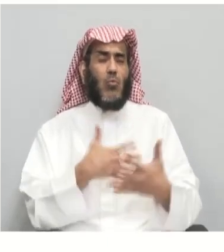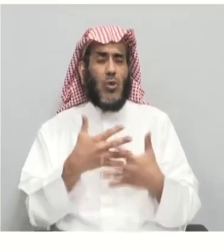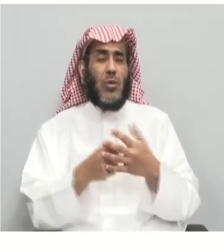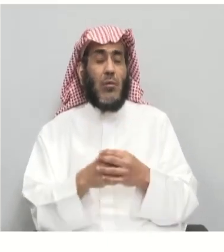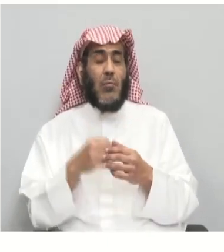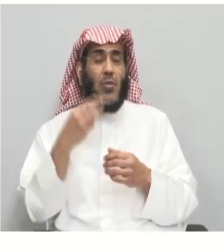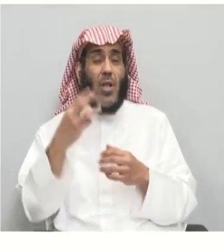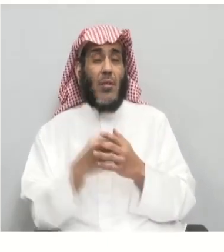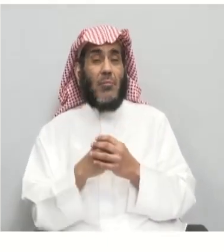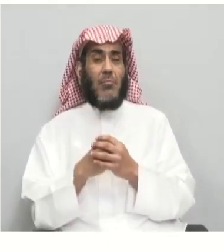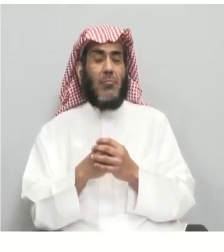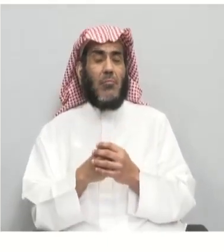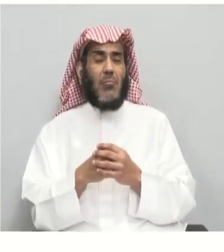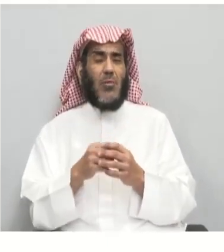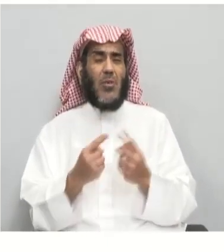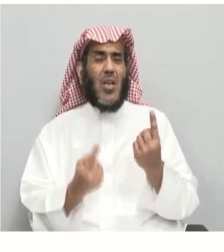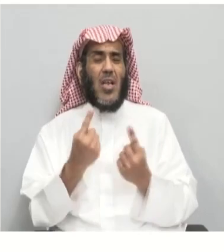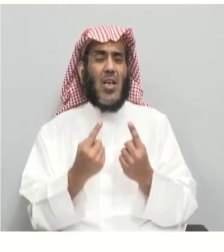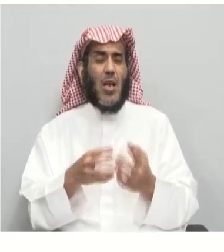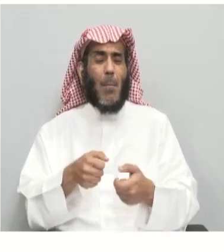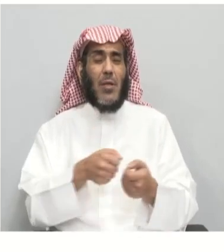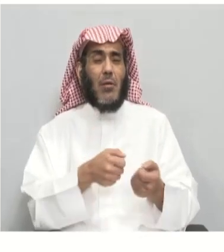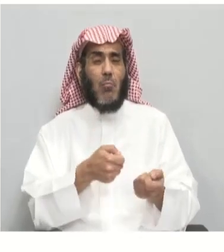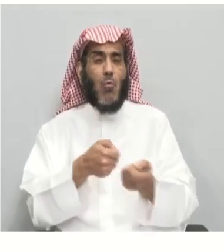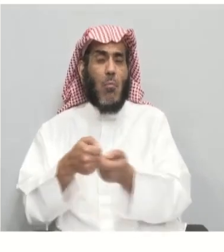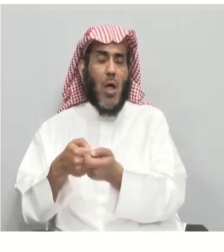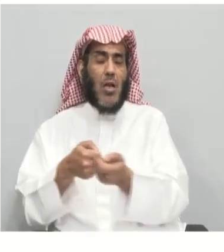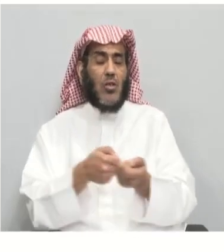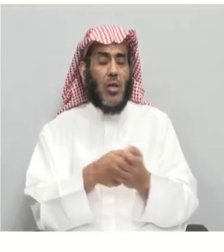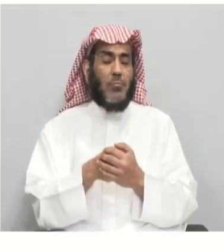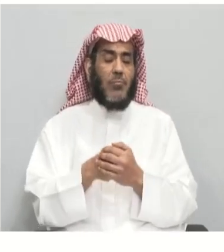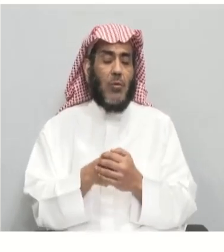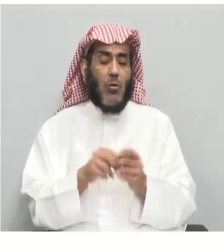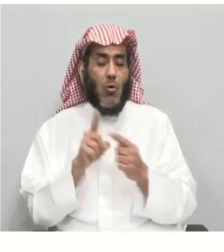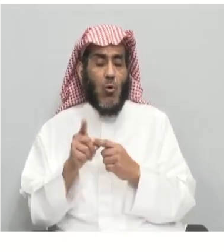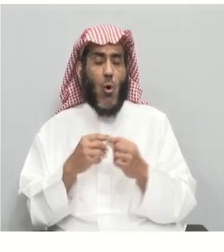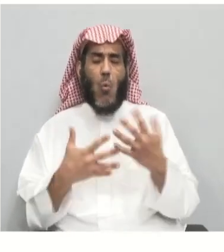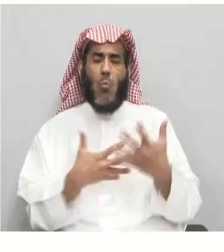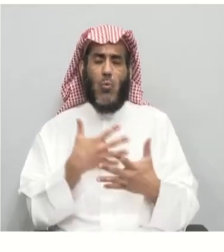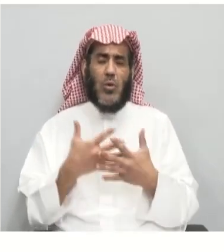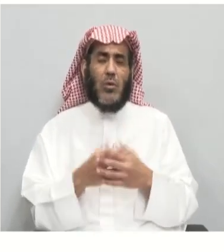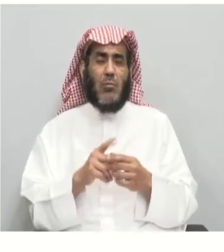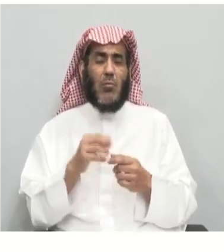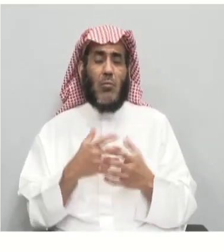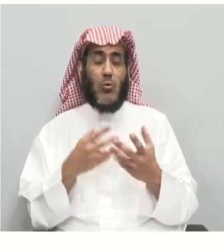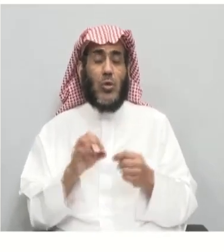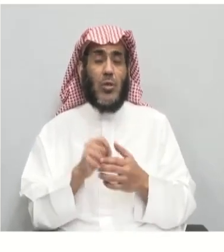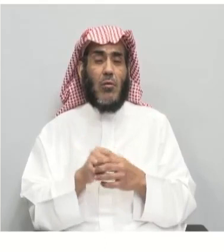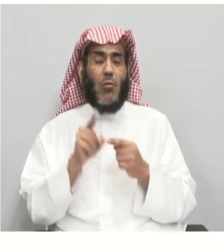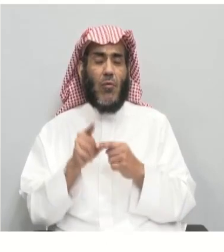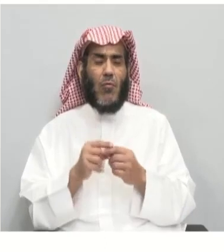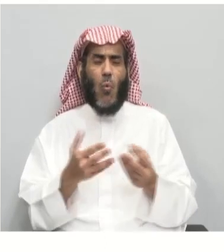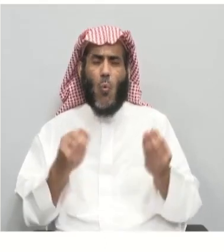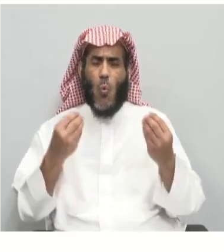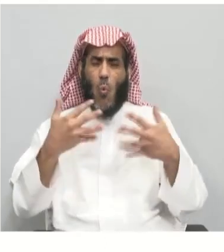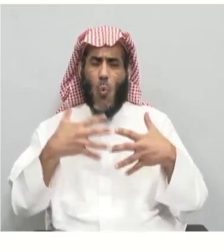الثالثه ريا النباتات بالماء الجاري هنا مشكله من المشكلات وفيها